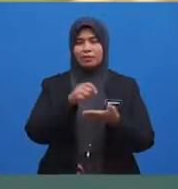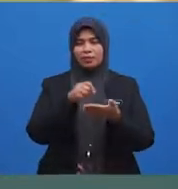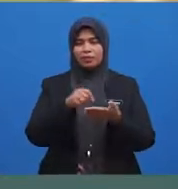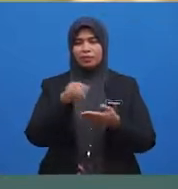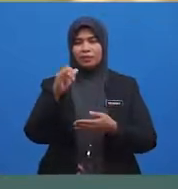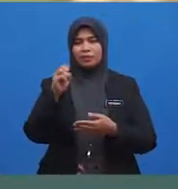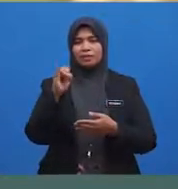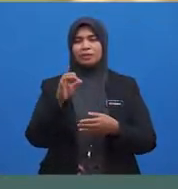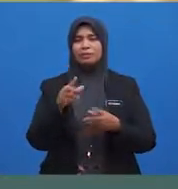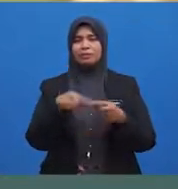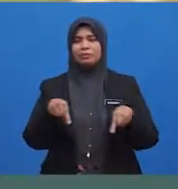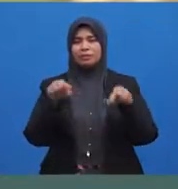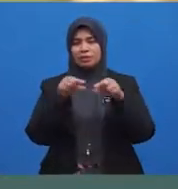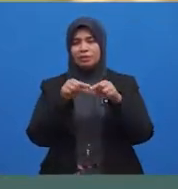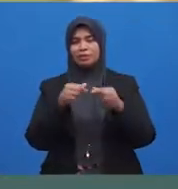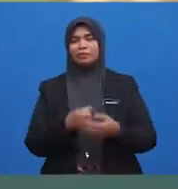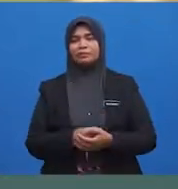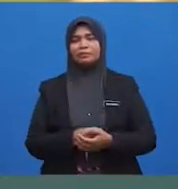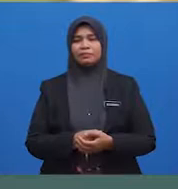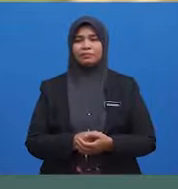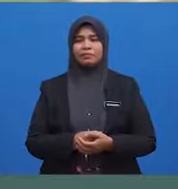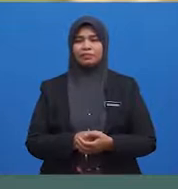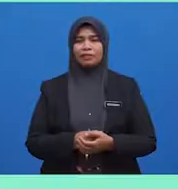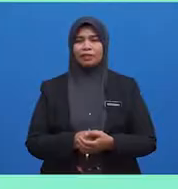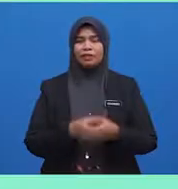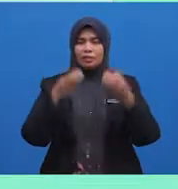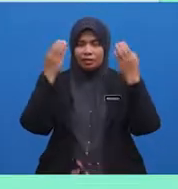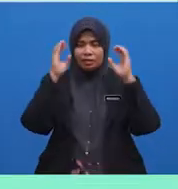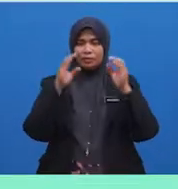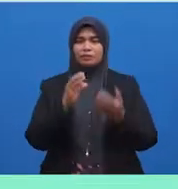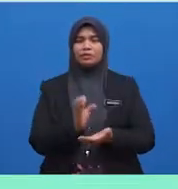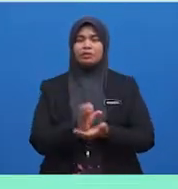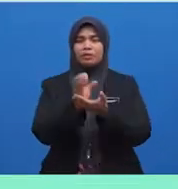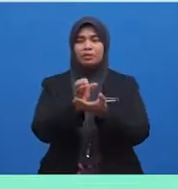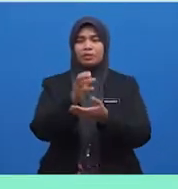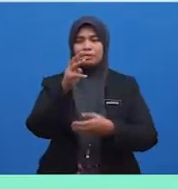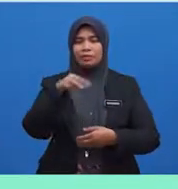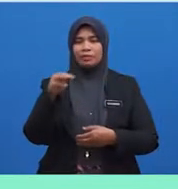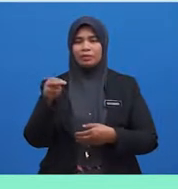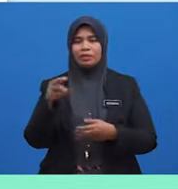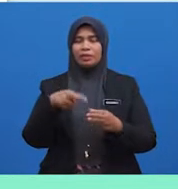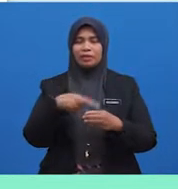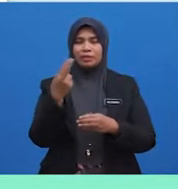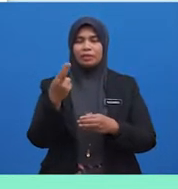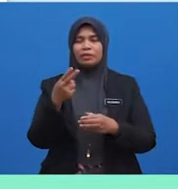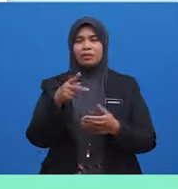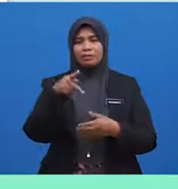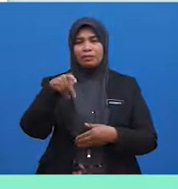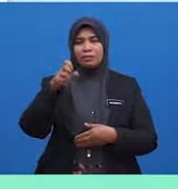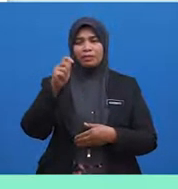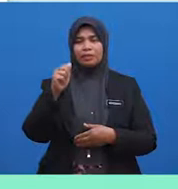dengar dalam sesi pelajaran kita pada hari ini. Cikgu cadangkan murid-murid menghasilkan peta